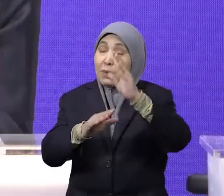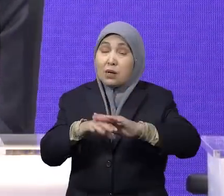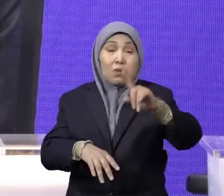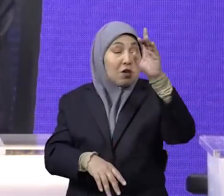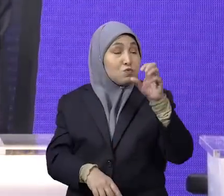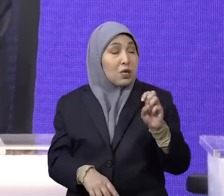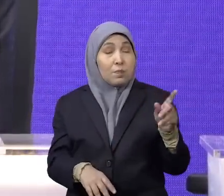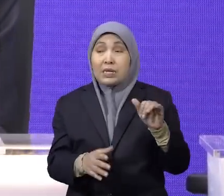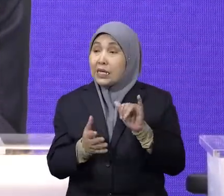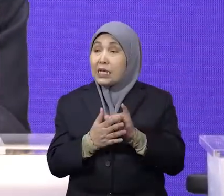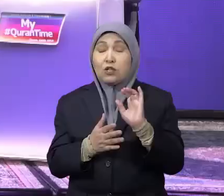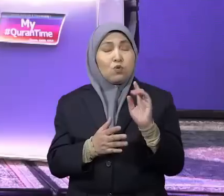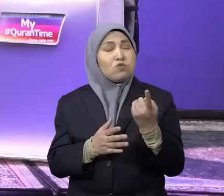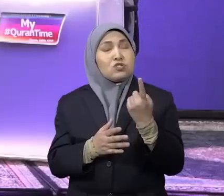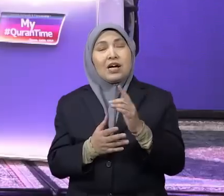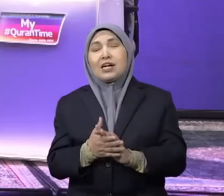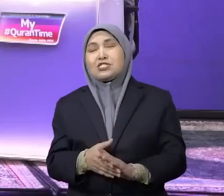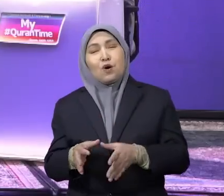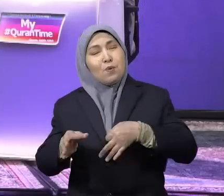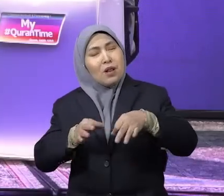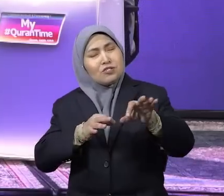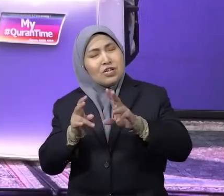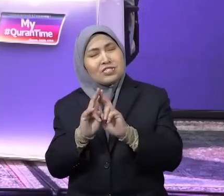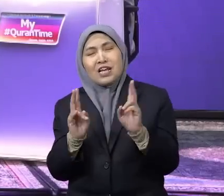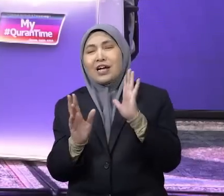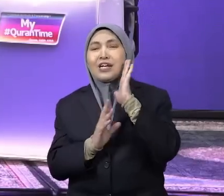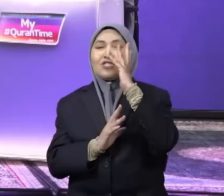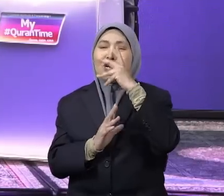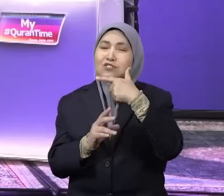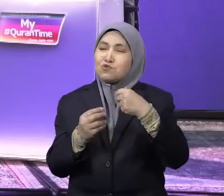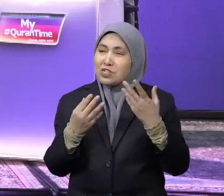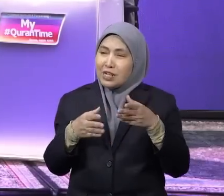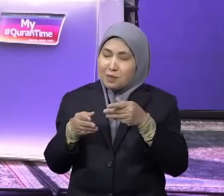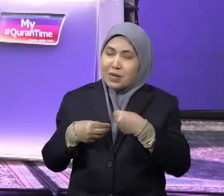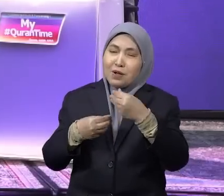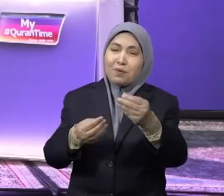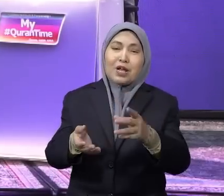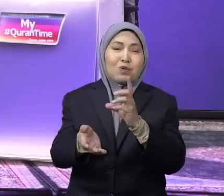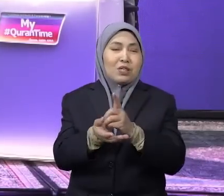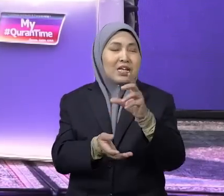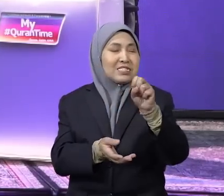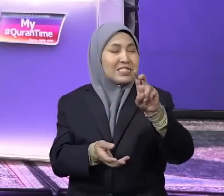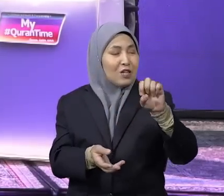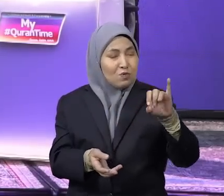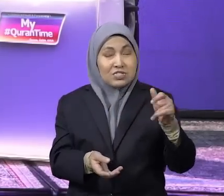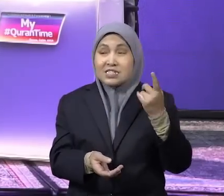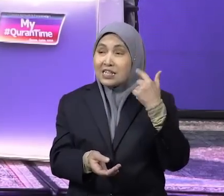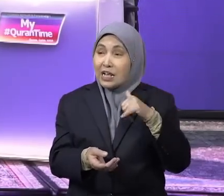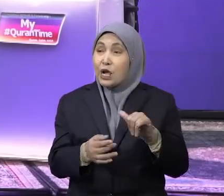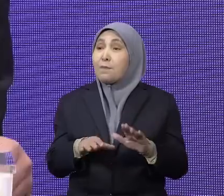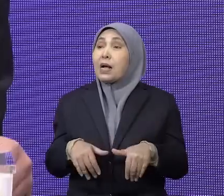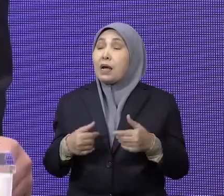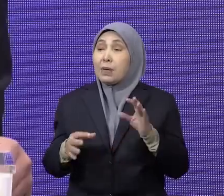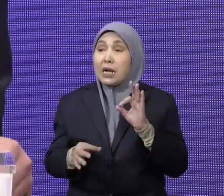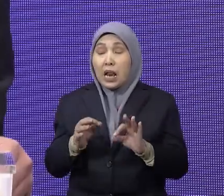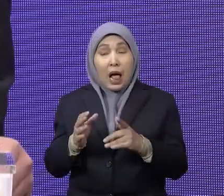Subhanahu Wa Ta'ala. Itu sahaja Ustaz. Masya Allah, ulasan yang sangat-sangat cantik yang telah diberikan oleh Yang Berbahagia Dr. Sanusi sebentar tadi. Bagaimana